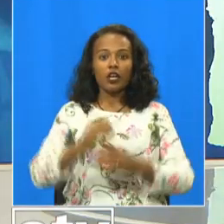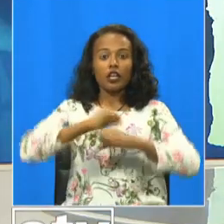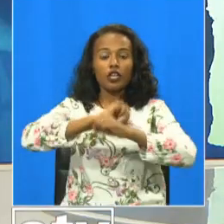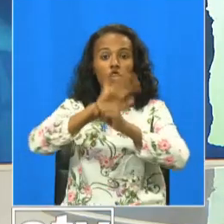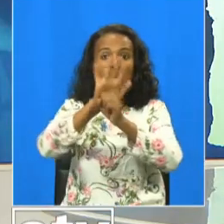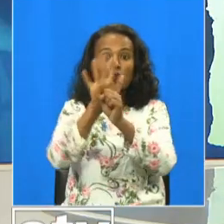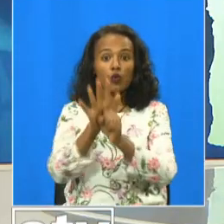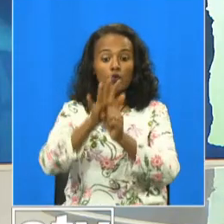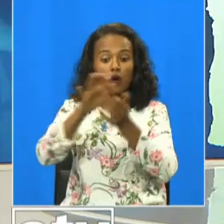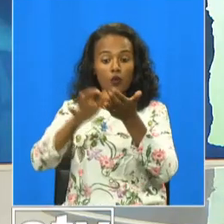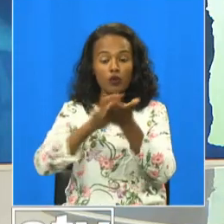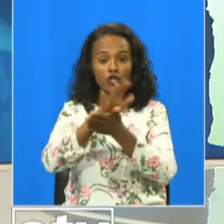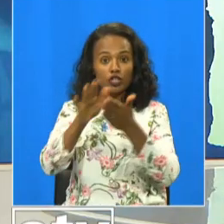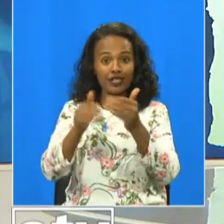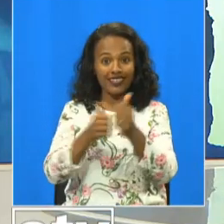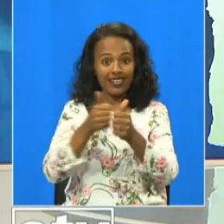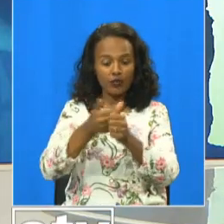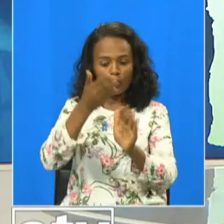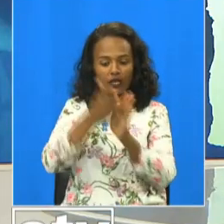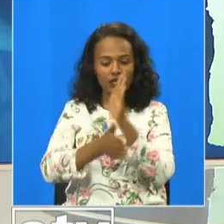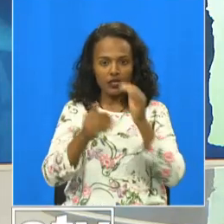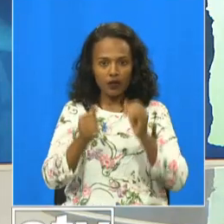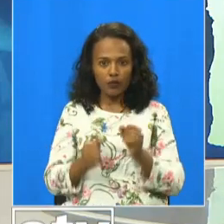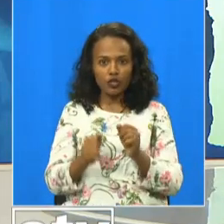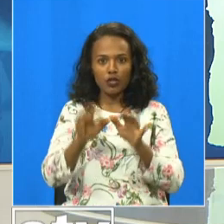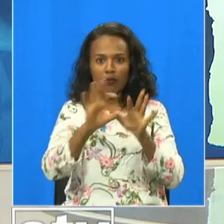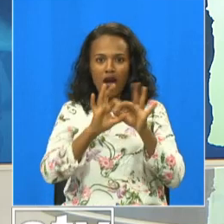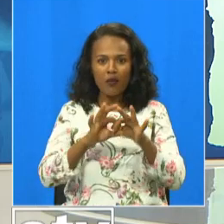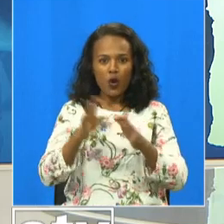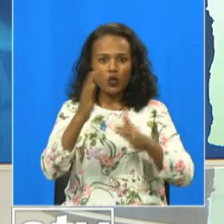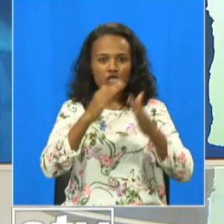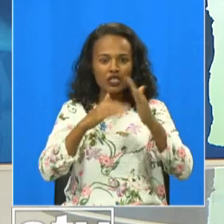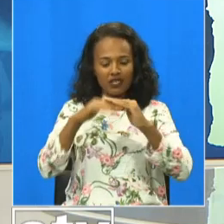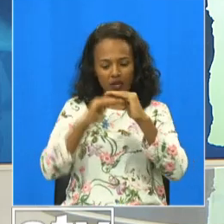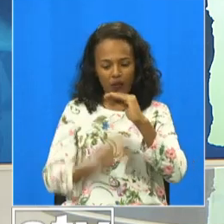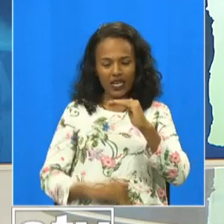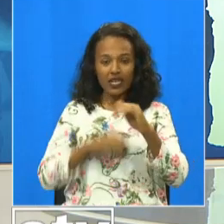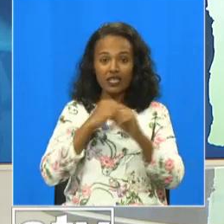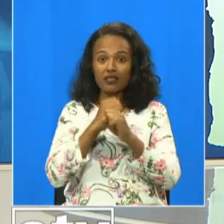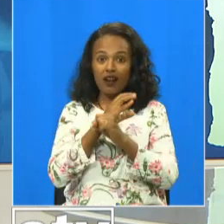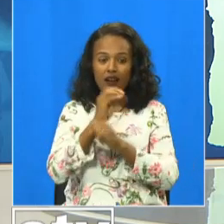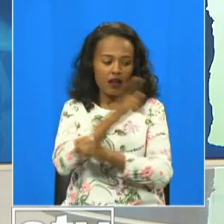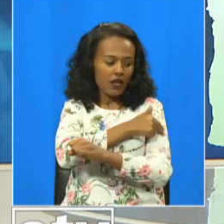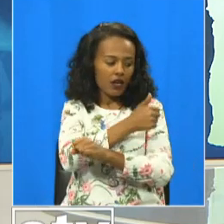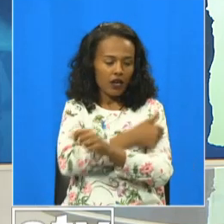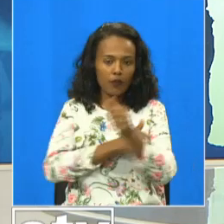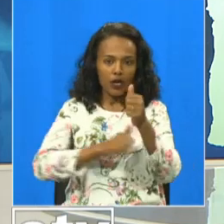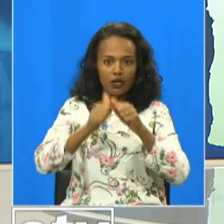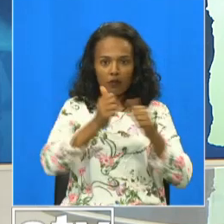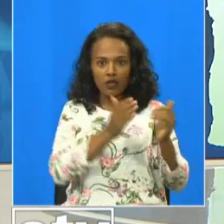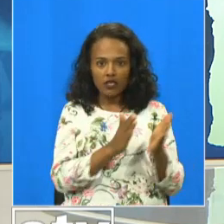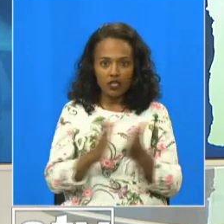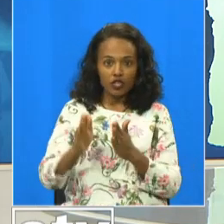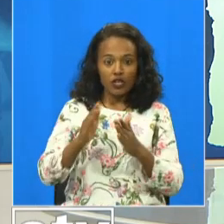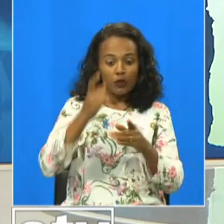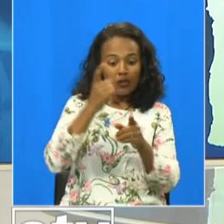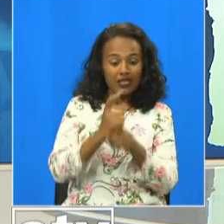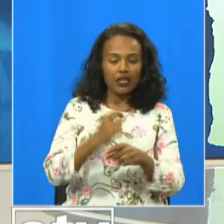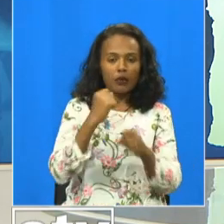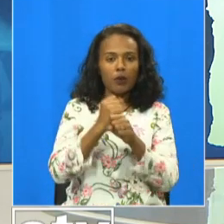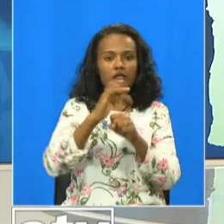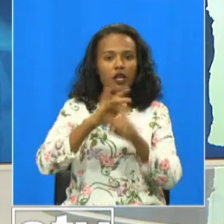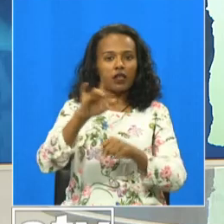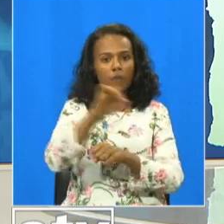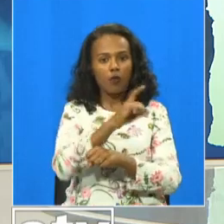የኮሮና ቫይረስ ወረርሽኝን ተከትሎ ሊከሰት የሚችል ማህበራዊ ቀውስን የመቀነስ ስራና የህክምና ቅድመ ዝግጅት ላይ በተገቢ ሁኔታ በመስራት ላይ